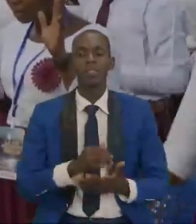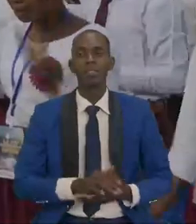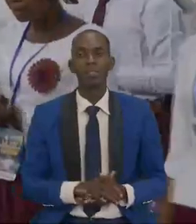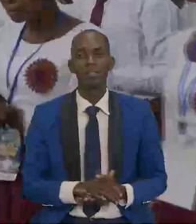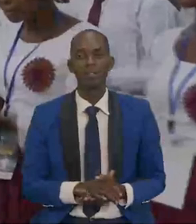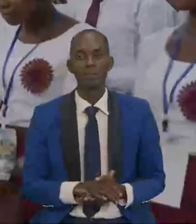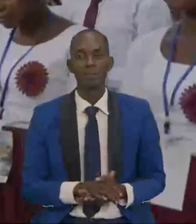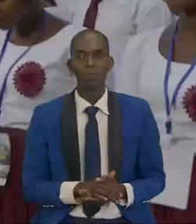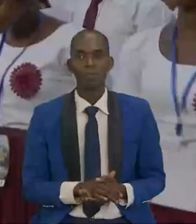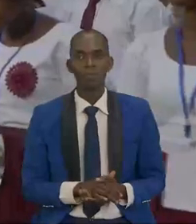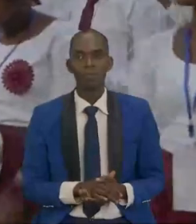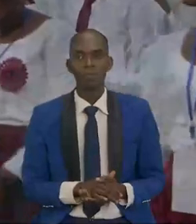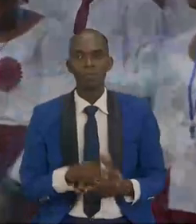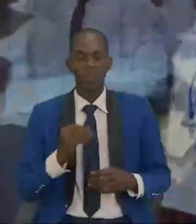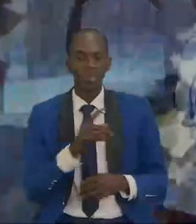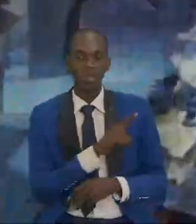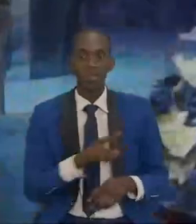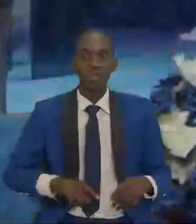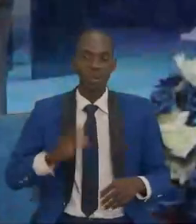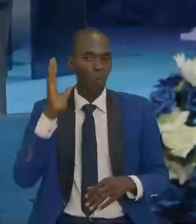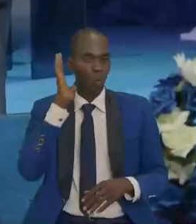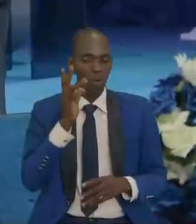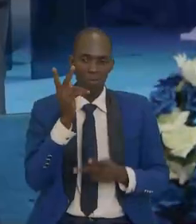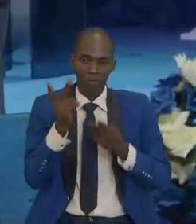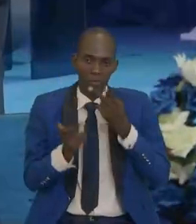Votre portion est ici ce jour.